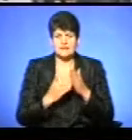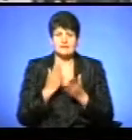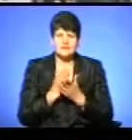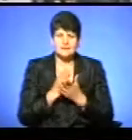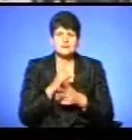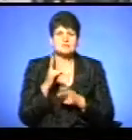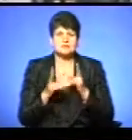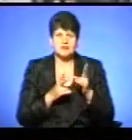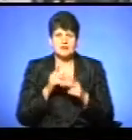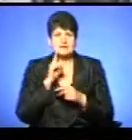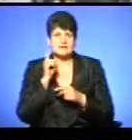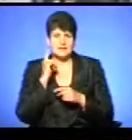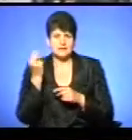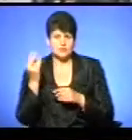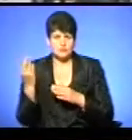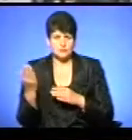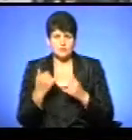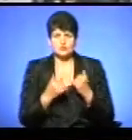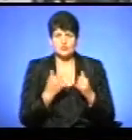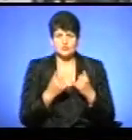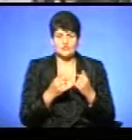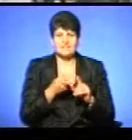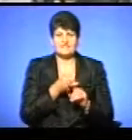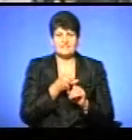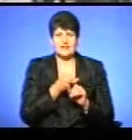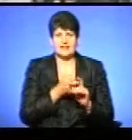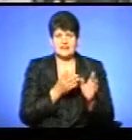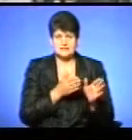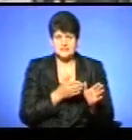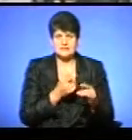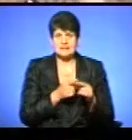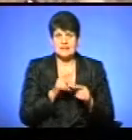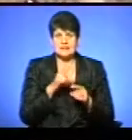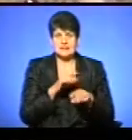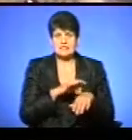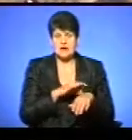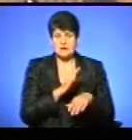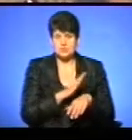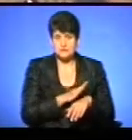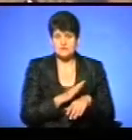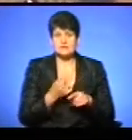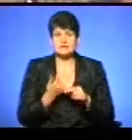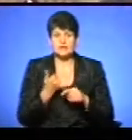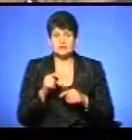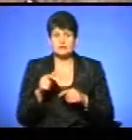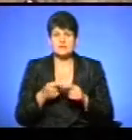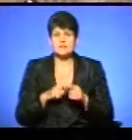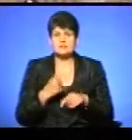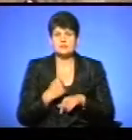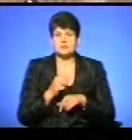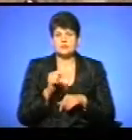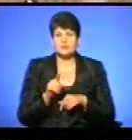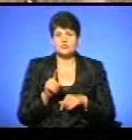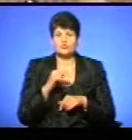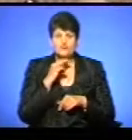скарги, зелений колір. Жовтенькі інфекції це вже будуть діагнози. І для пацієнтів це основна перевага в тому, що тут